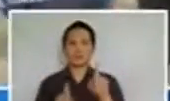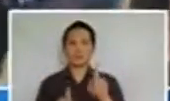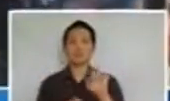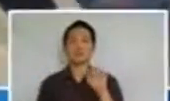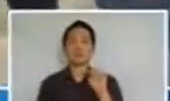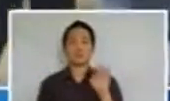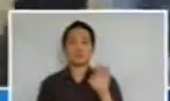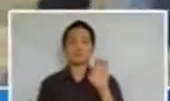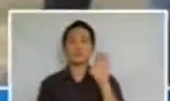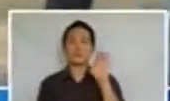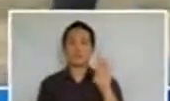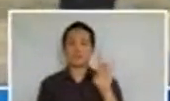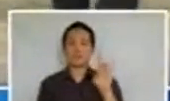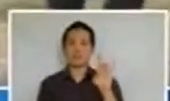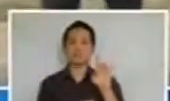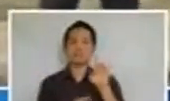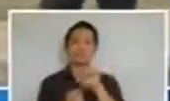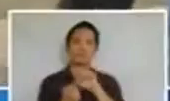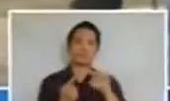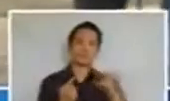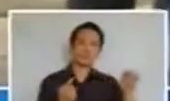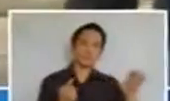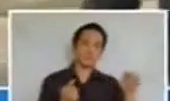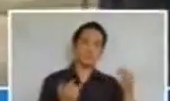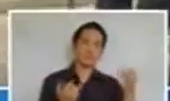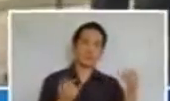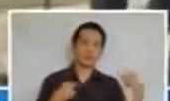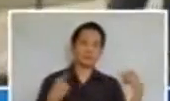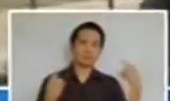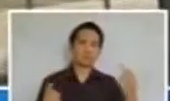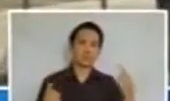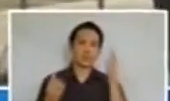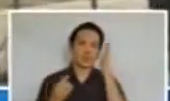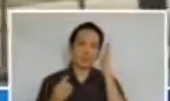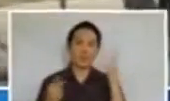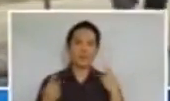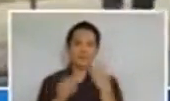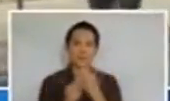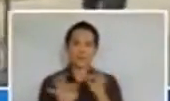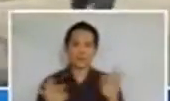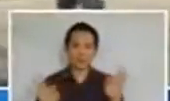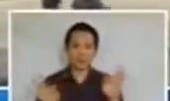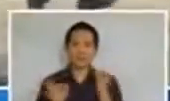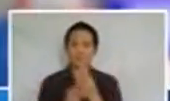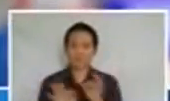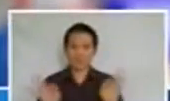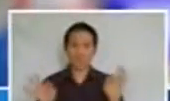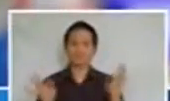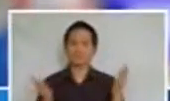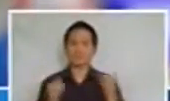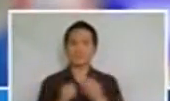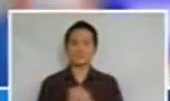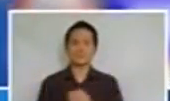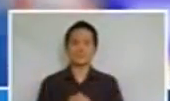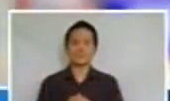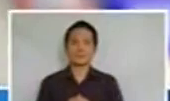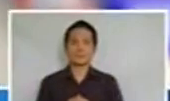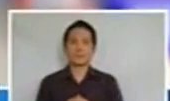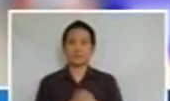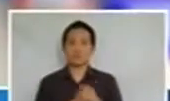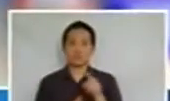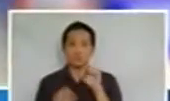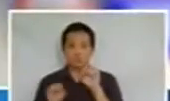grant na ipinasa ng LGU Davao City noong buwan ng Abril. Nasa 1,000 RT-PCR testing kits